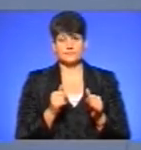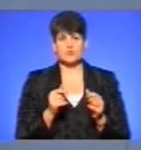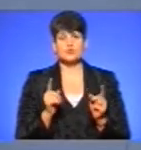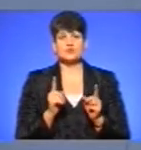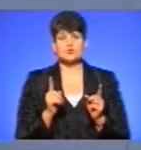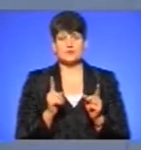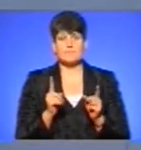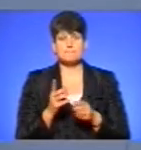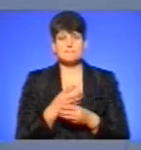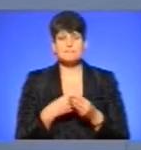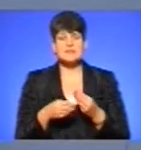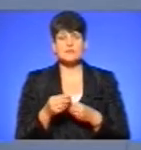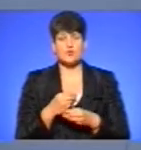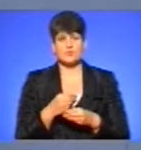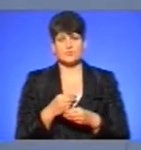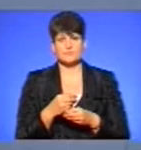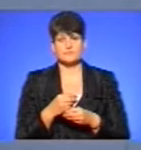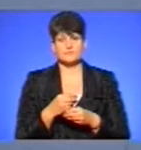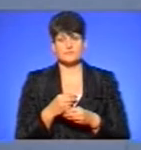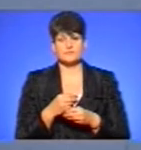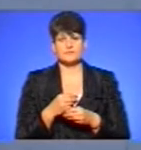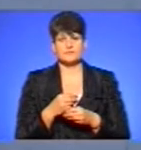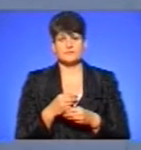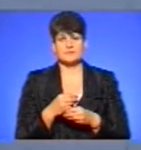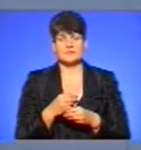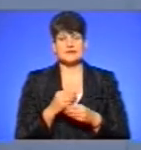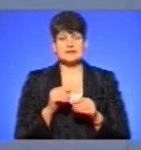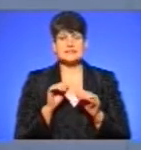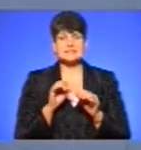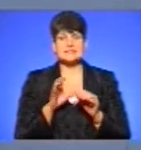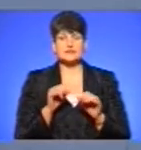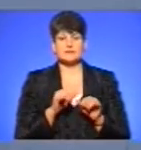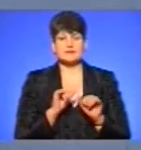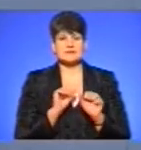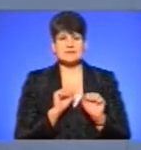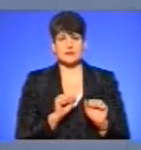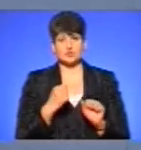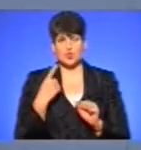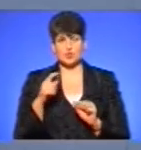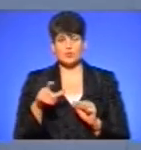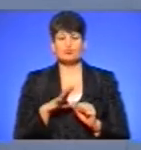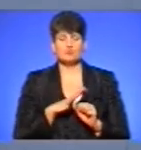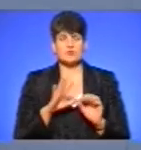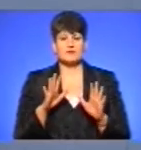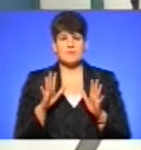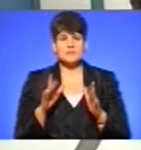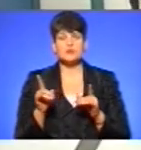щодо підробок засоби захисту особи. Тому що бували випадки багато,